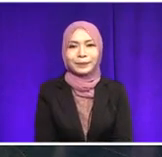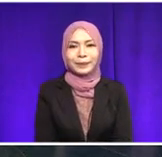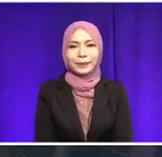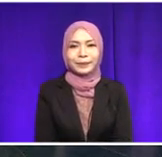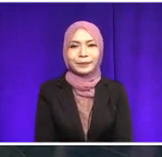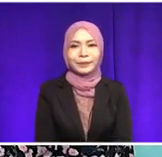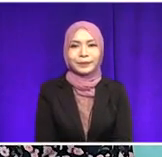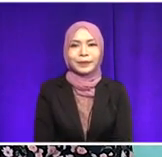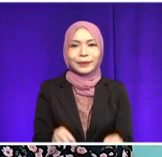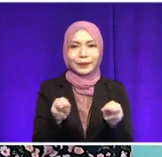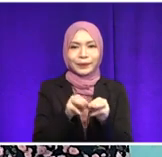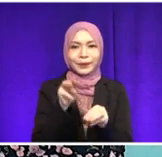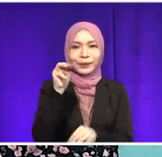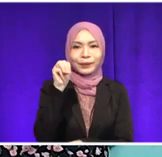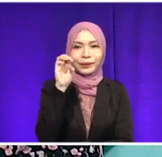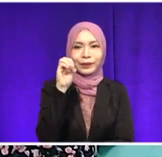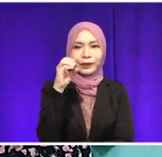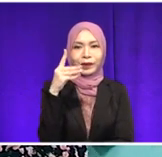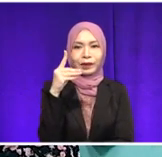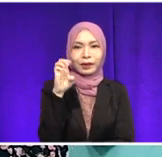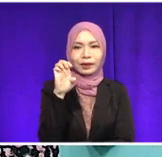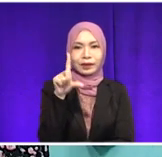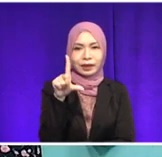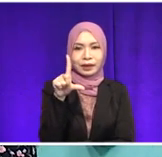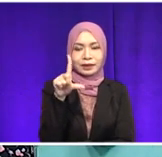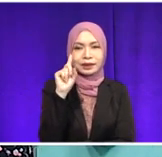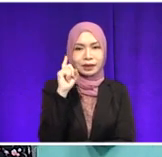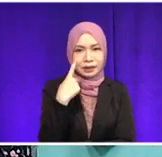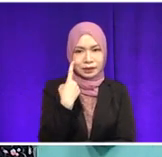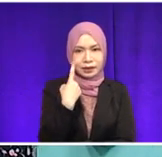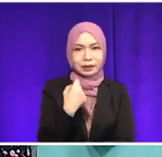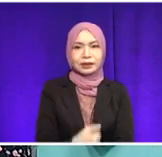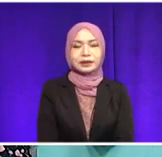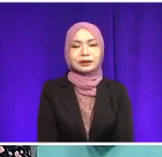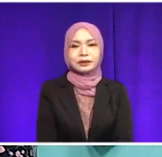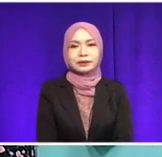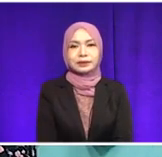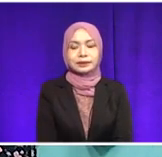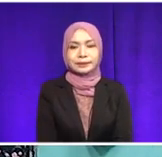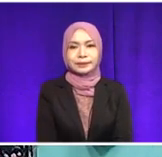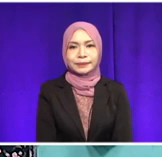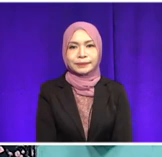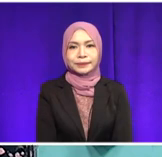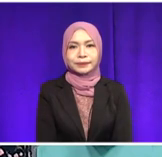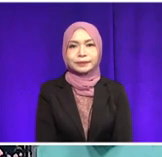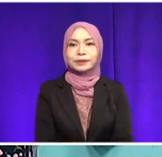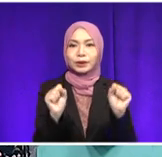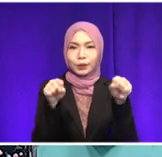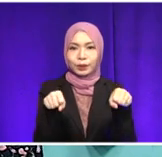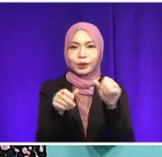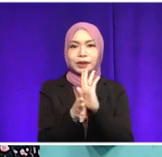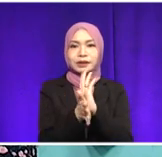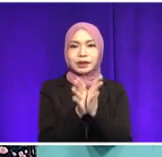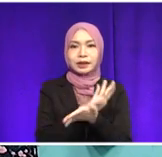menggunakan bahan yang bukan bahan sebenarnya Oke dan juga model juga boleh menjadi sebuah model separuh berfungsi